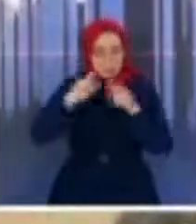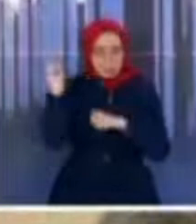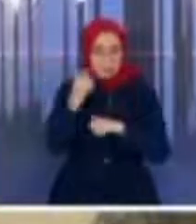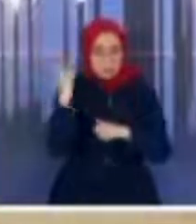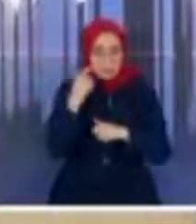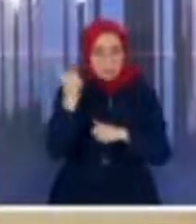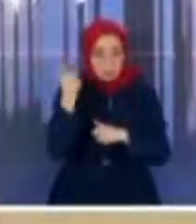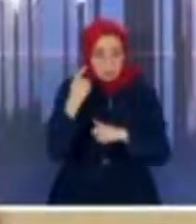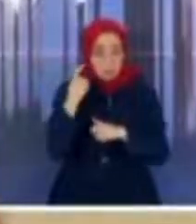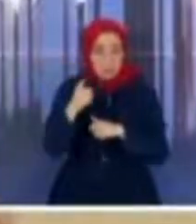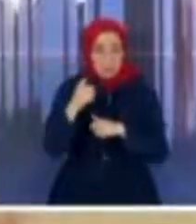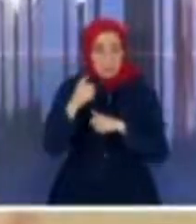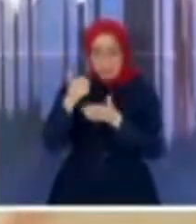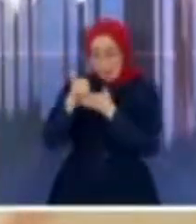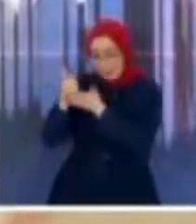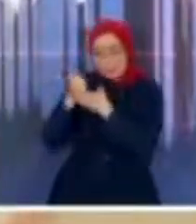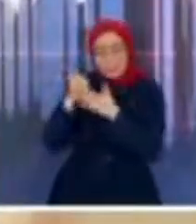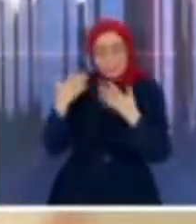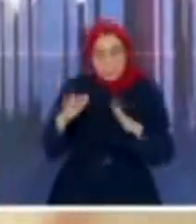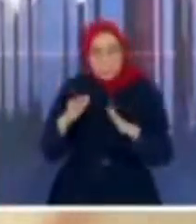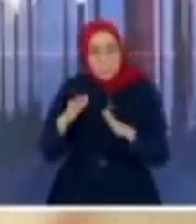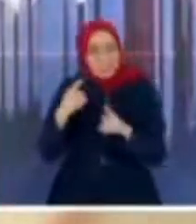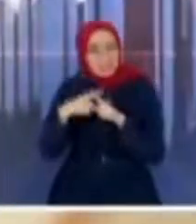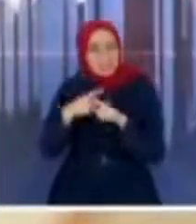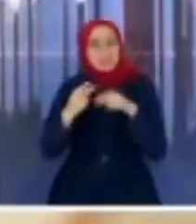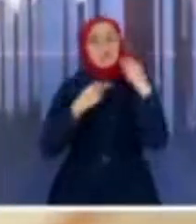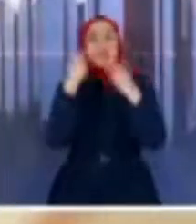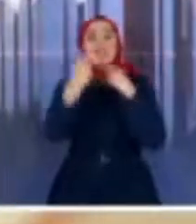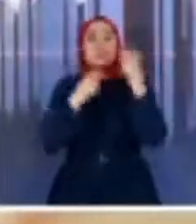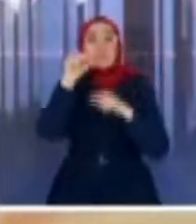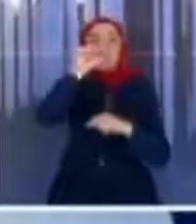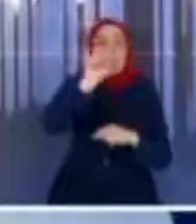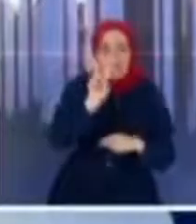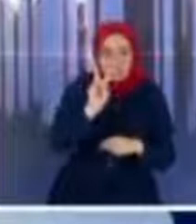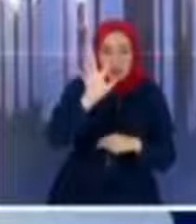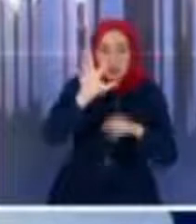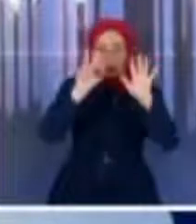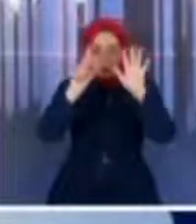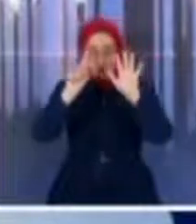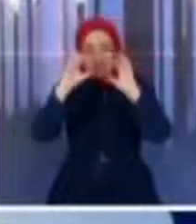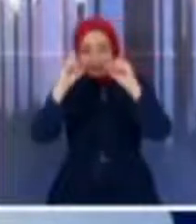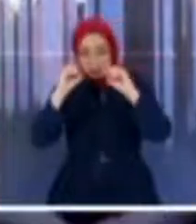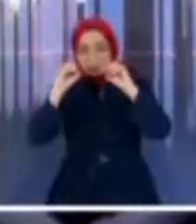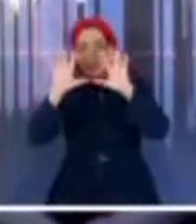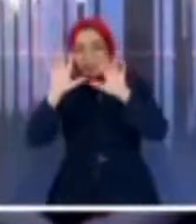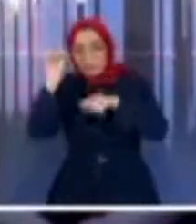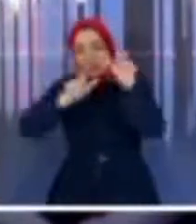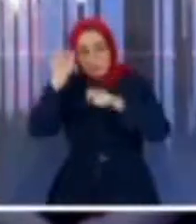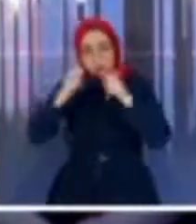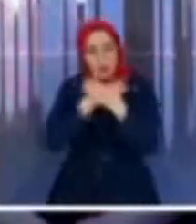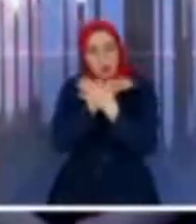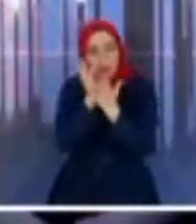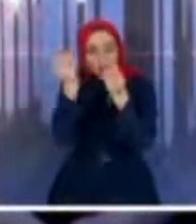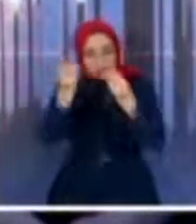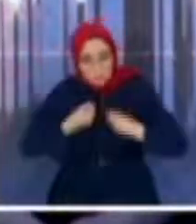هذوما وقفنا معاكم في برشا مرات، صوتوا لنا أبعث أدو على 85010، نحبوكم تثقوا فينا